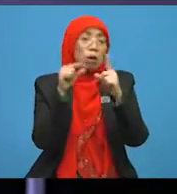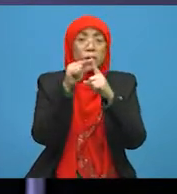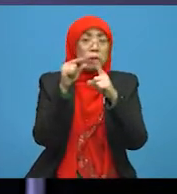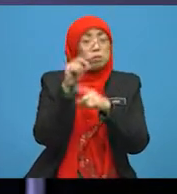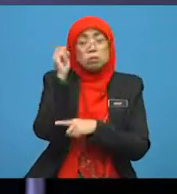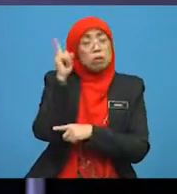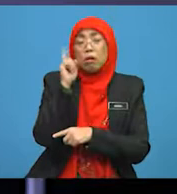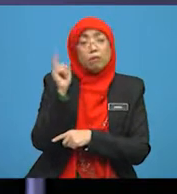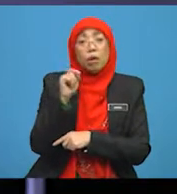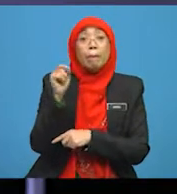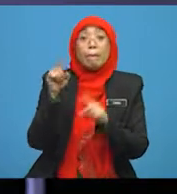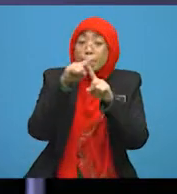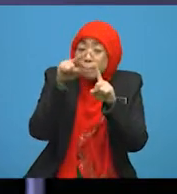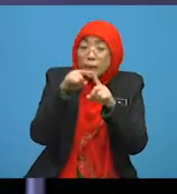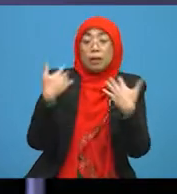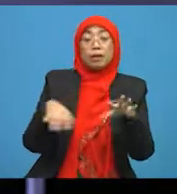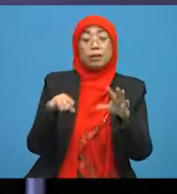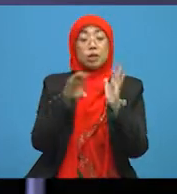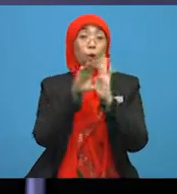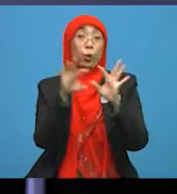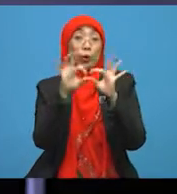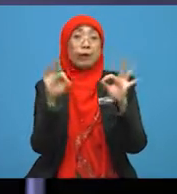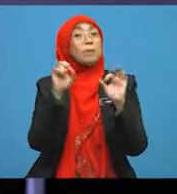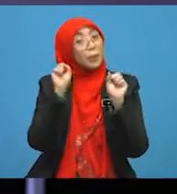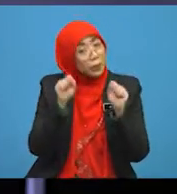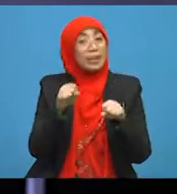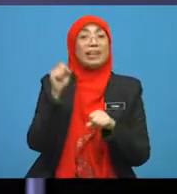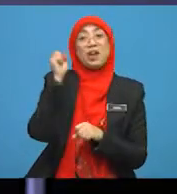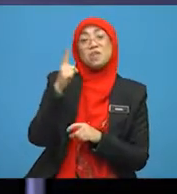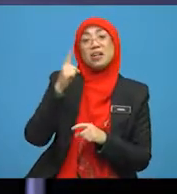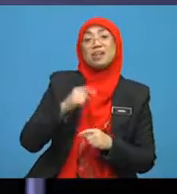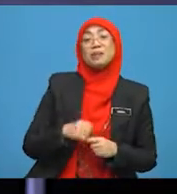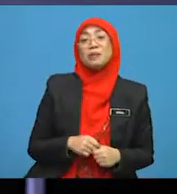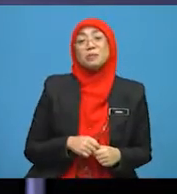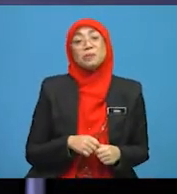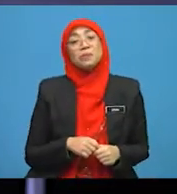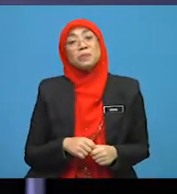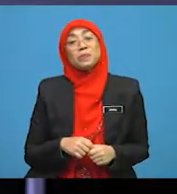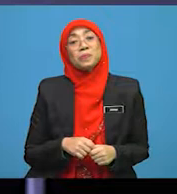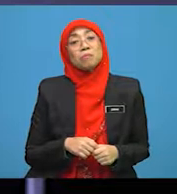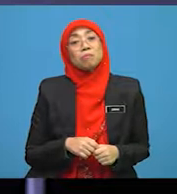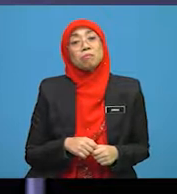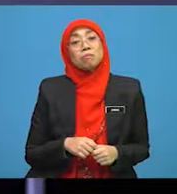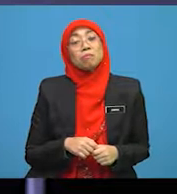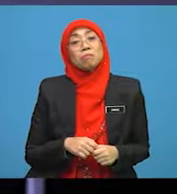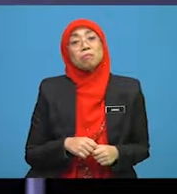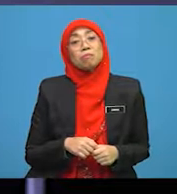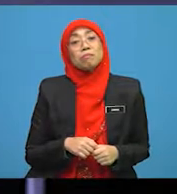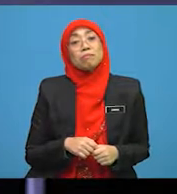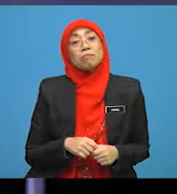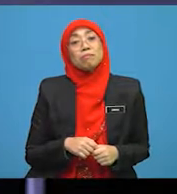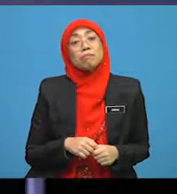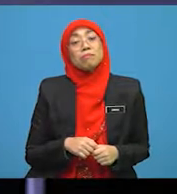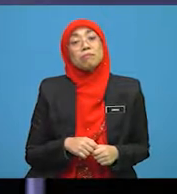contoh-contoh ayat yang telah cikgu sediakan ini. Jom kita lihat makna dan contoh ayat bagi